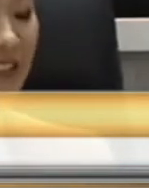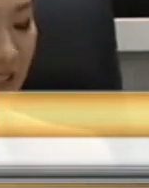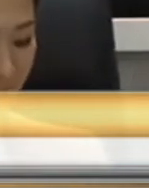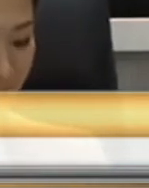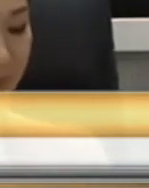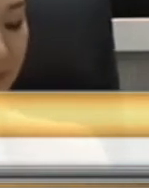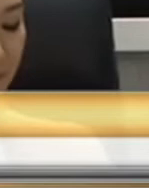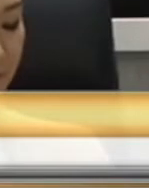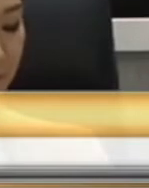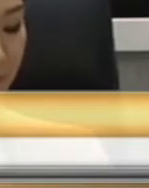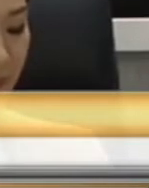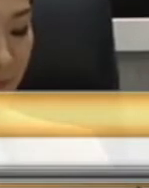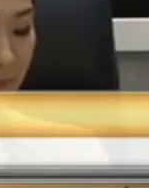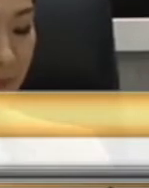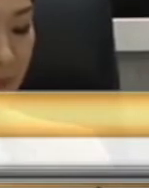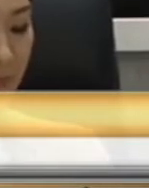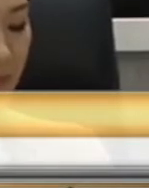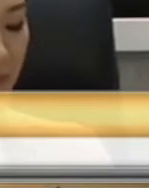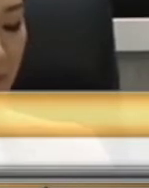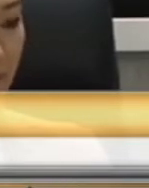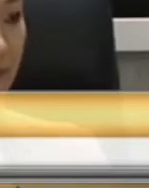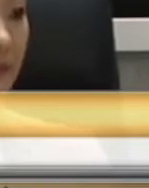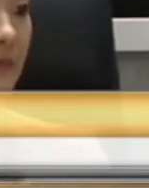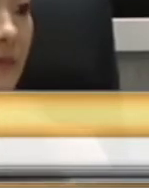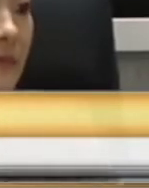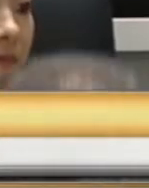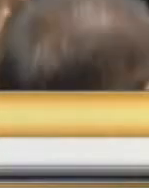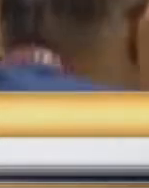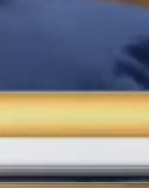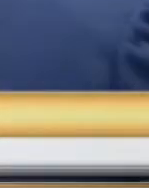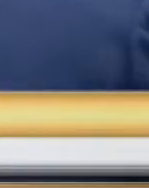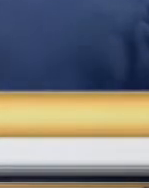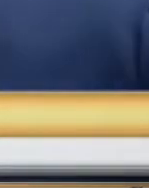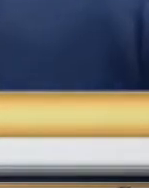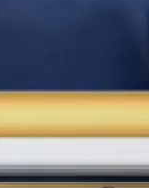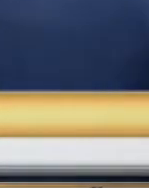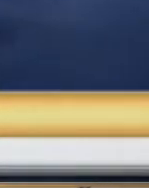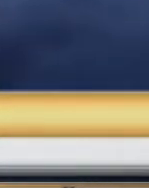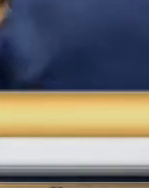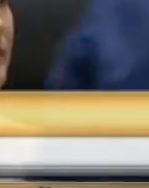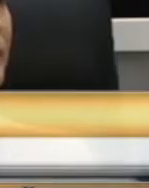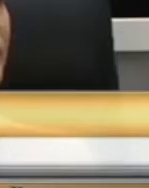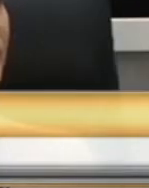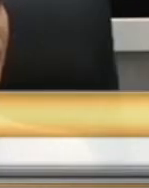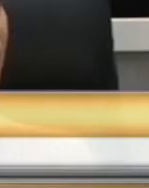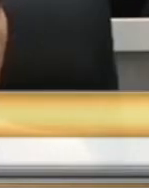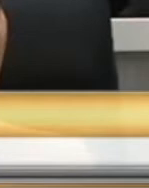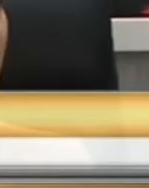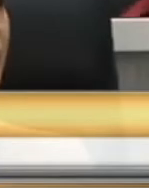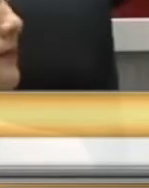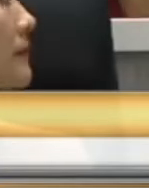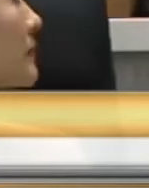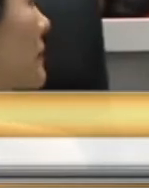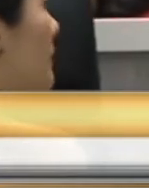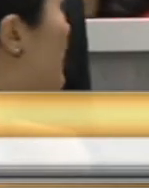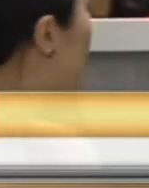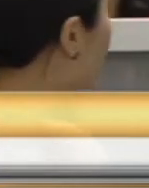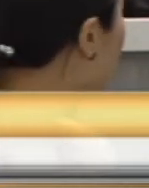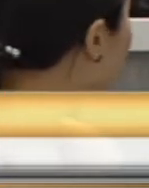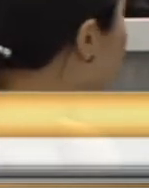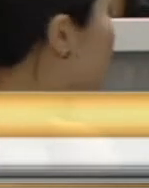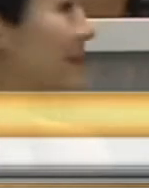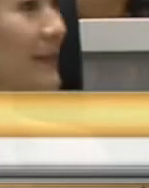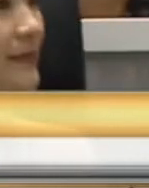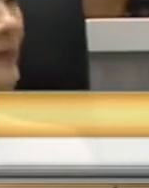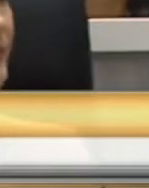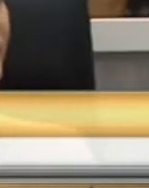นี้นี่ชีวิตการเป็นผู้แทนเนี่ยล้มเหลวเสมือนเป็นพระบว